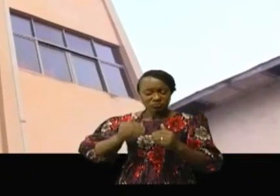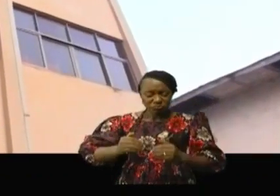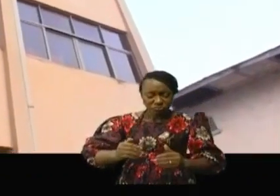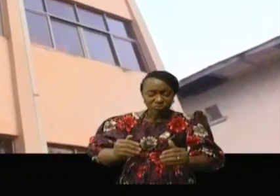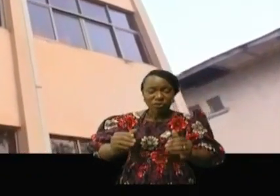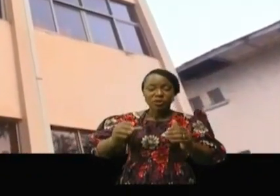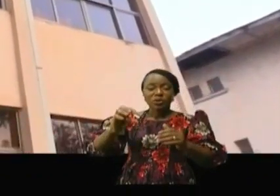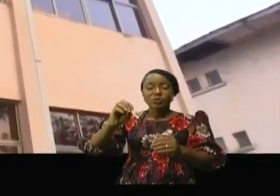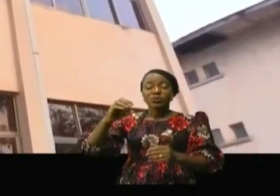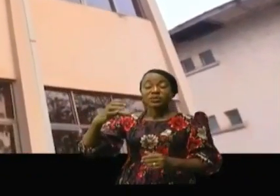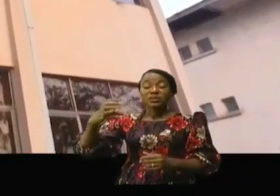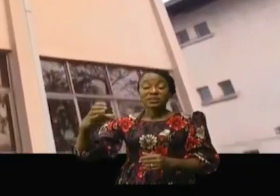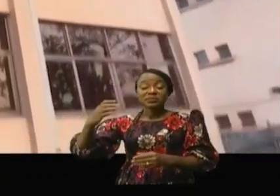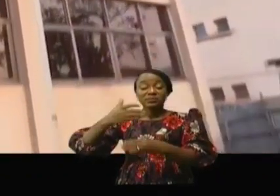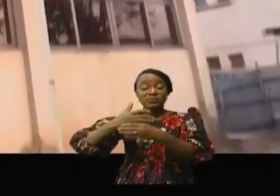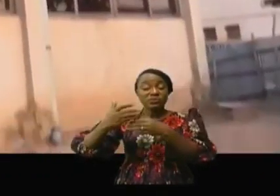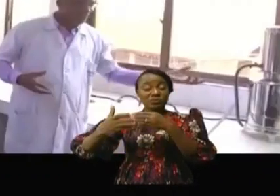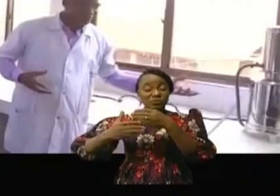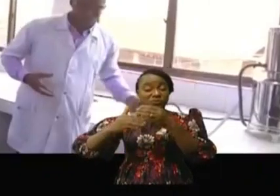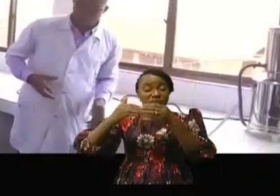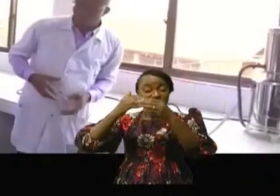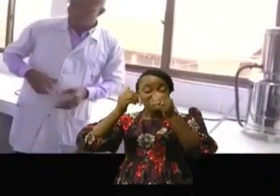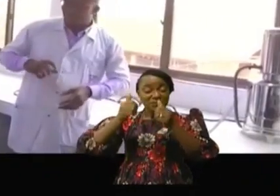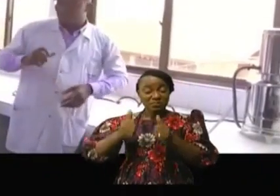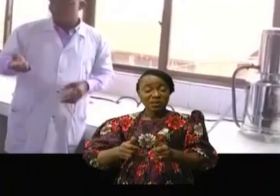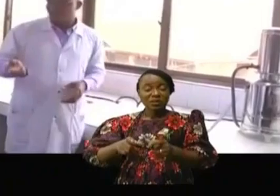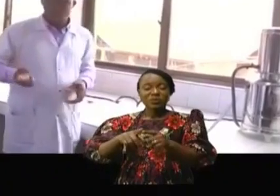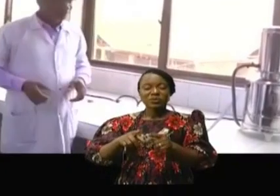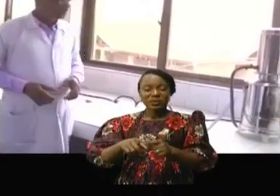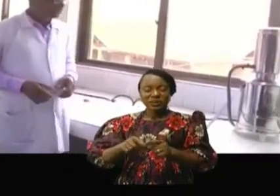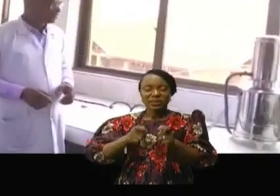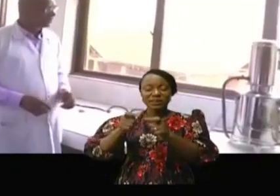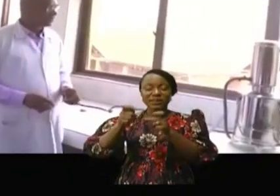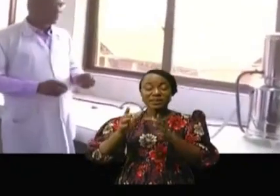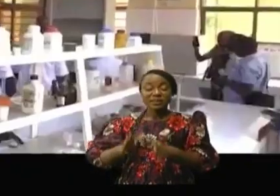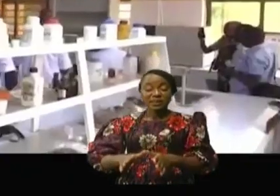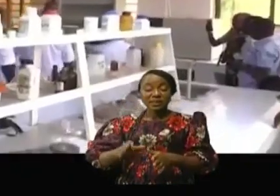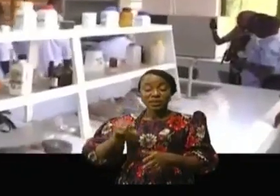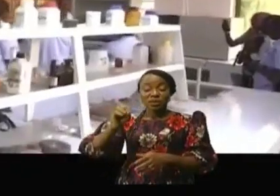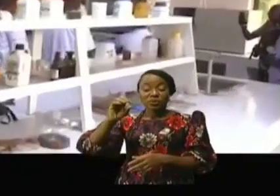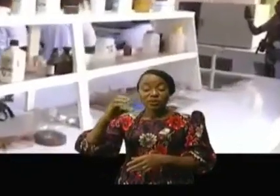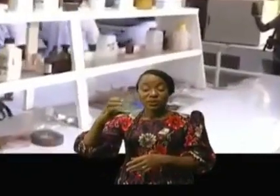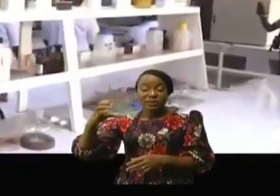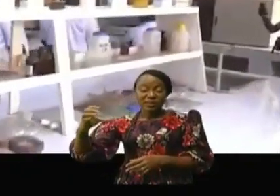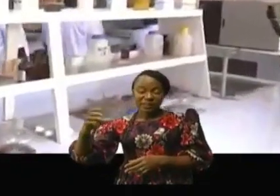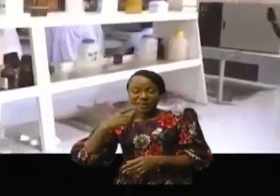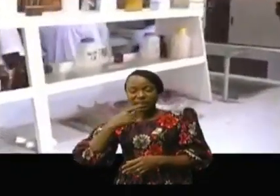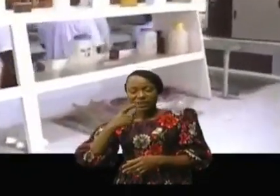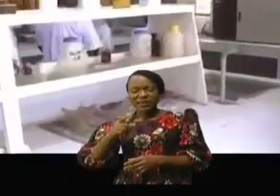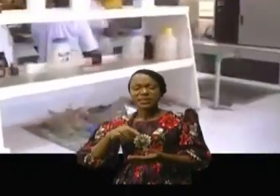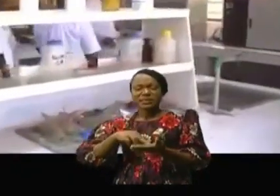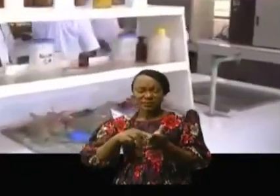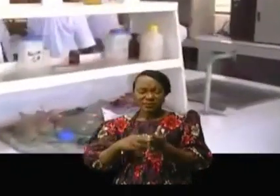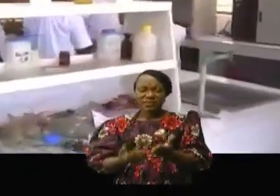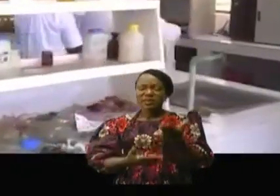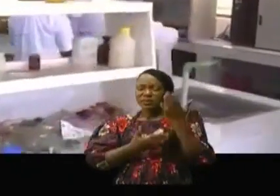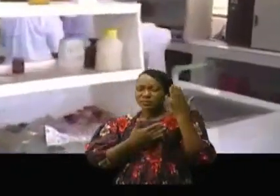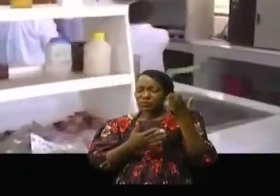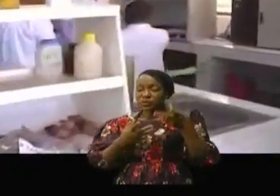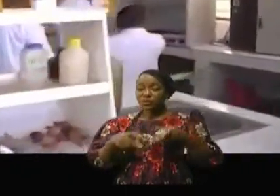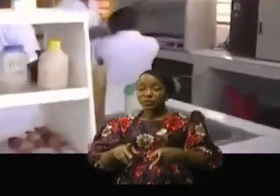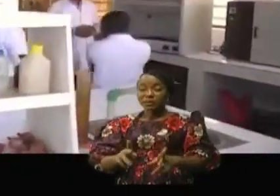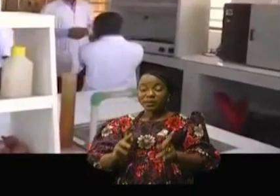du bâtiment administratif en construction. Le directeur de l'OCC voit en cette visite un signal interpellateur qui permet